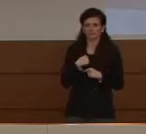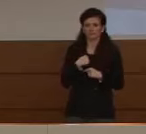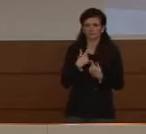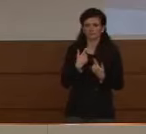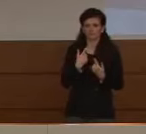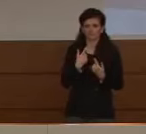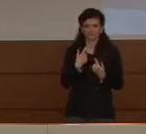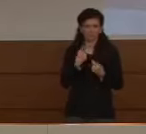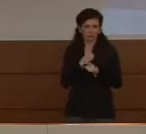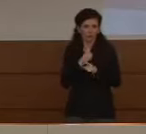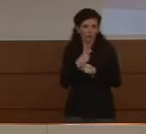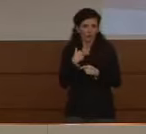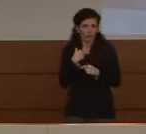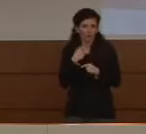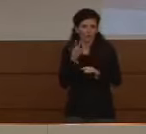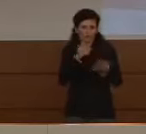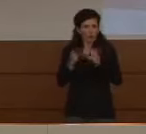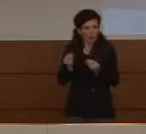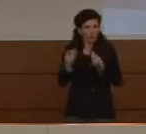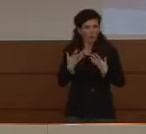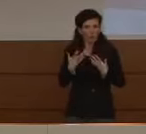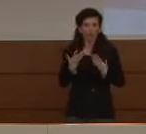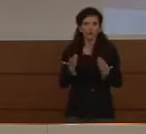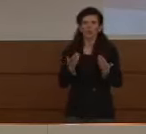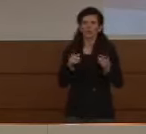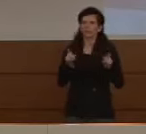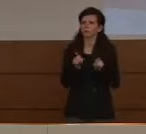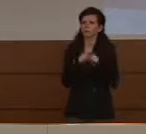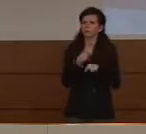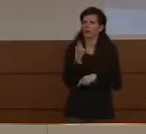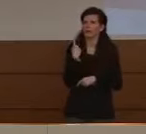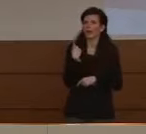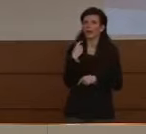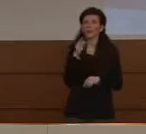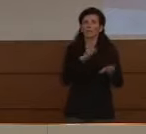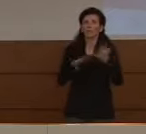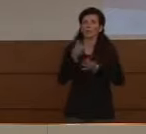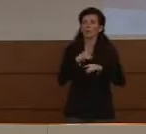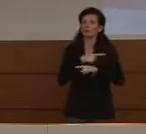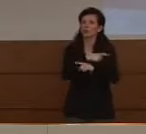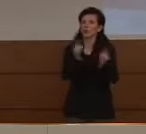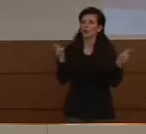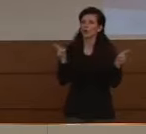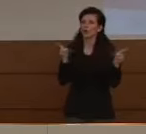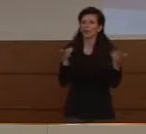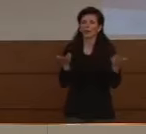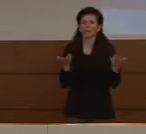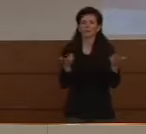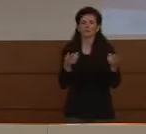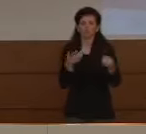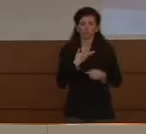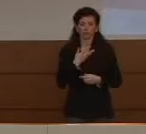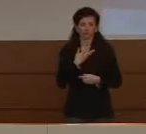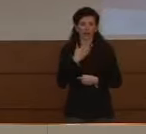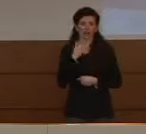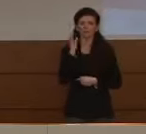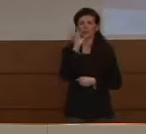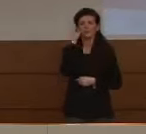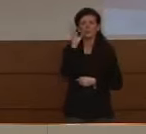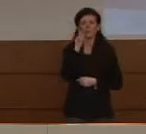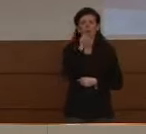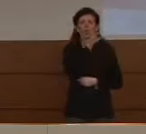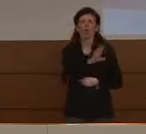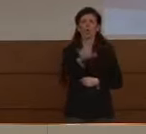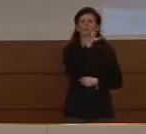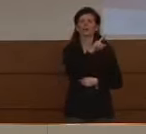anche come dire all'opinione pubblica questo tipo di informazione ci sono gli ospedali soprattutto quelli della lombardia lo